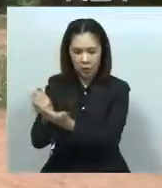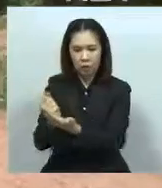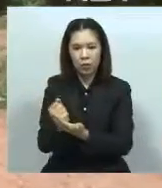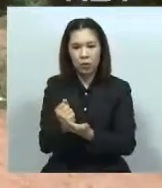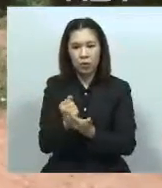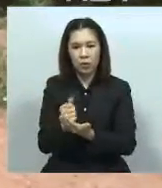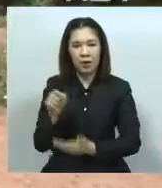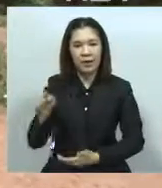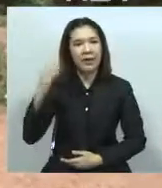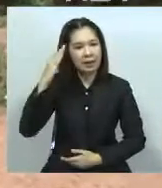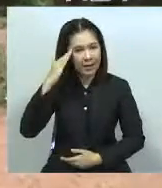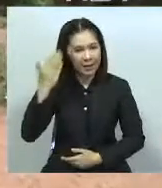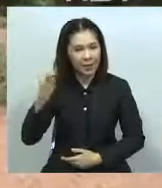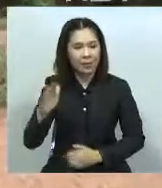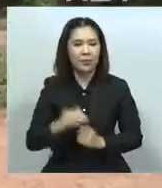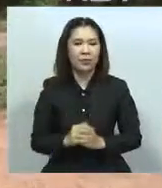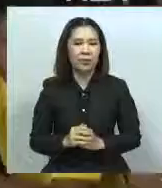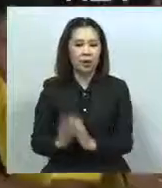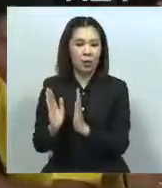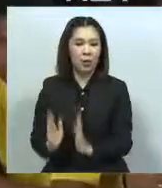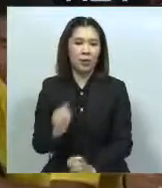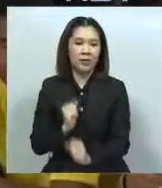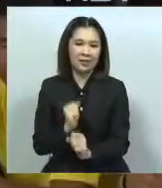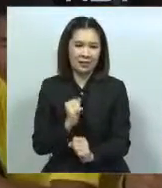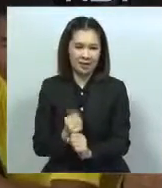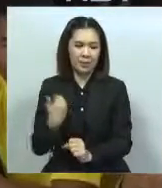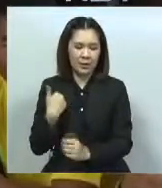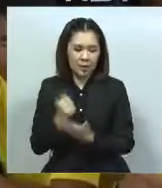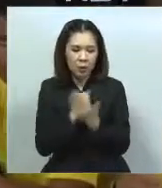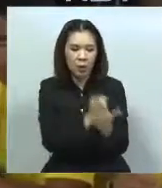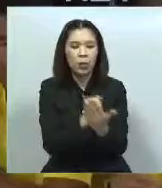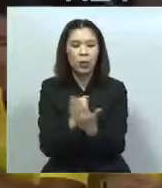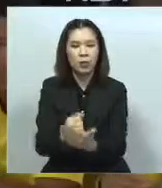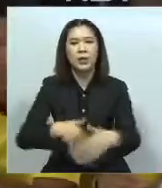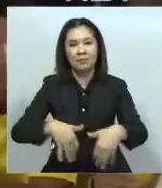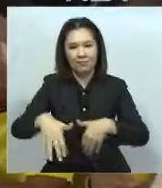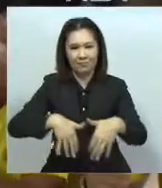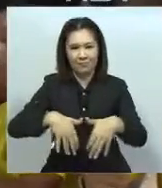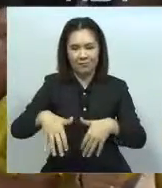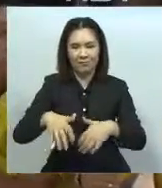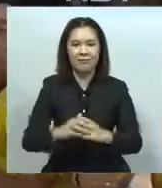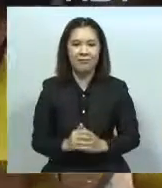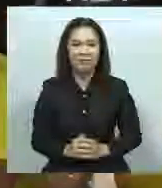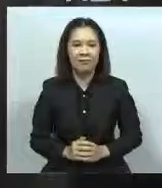ก็หลังรับทราบปัญหานะคะทางผู้ตรวจการแผ่นดินก็ยืนยันที่จะช่วยเหลือชาวบ้านแล้วค่ะ